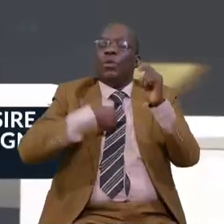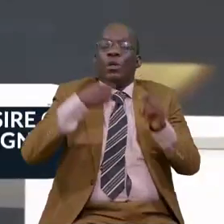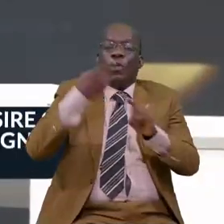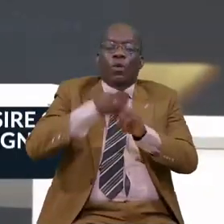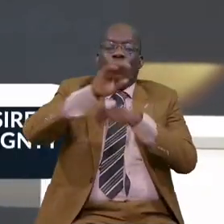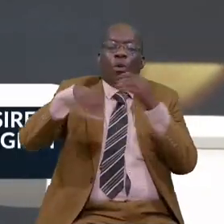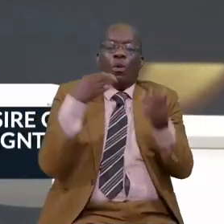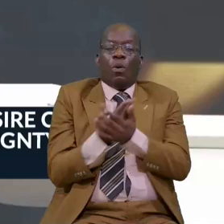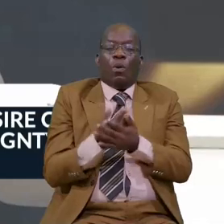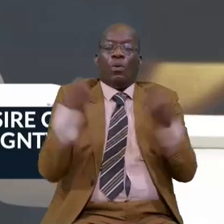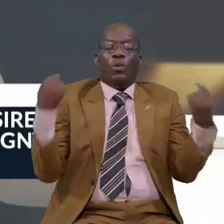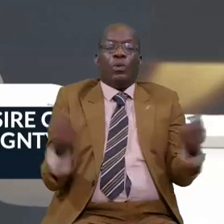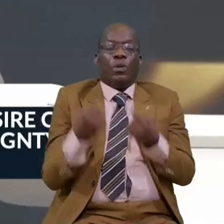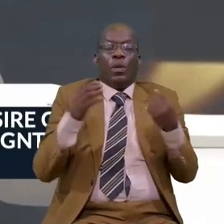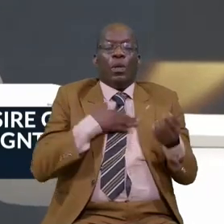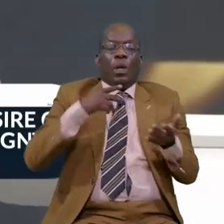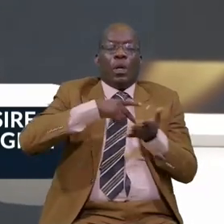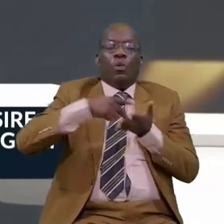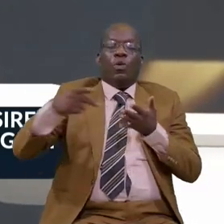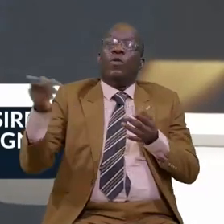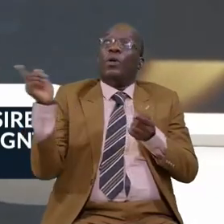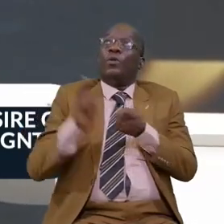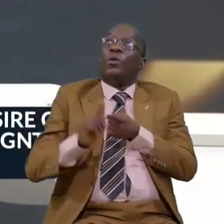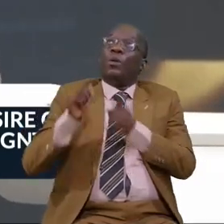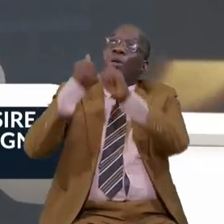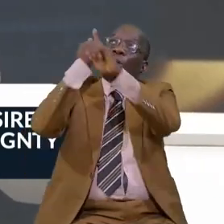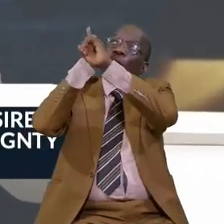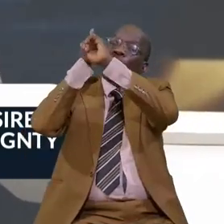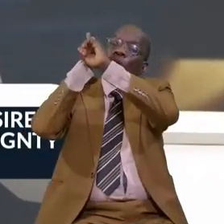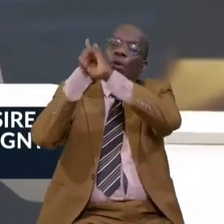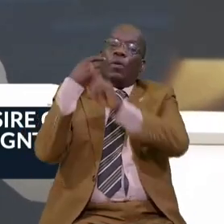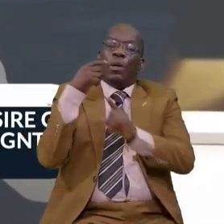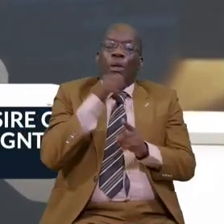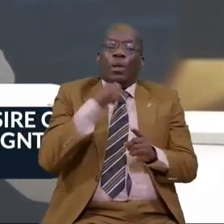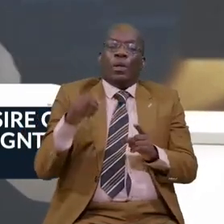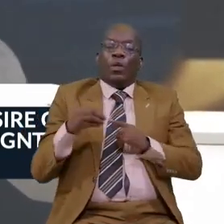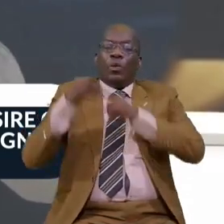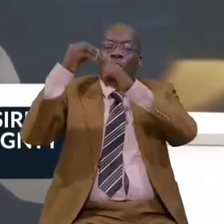afin de me racheter, de nous racheter de toute iniquité. Et de se faire